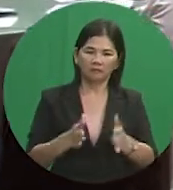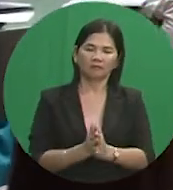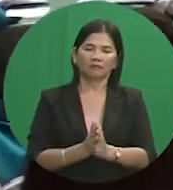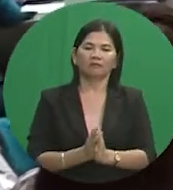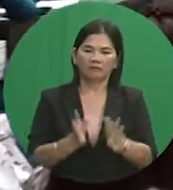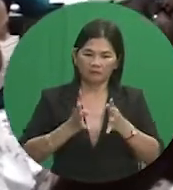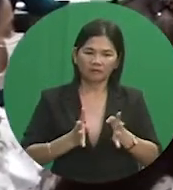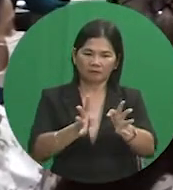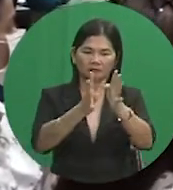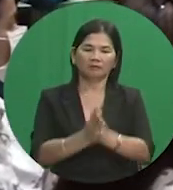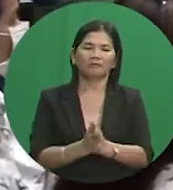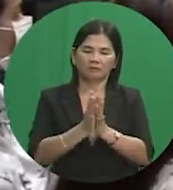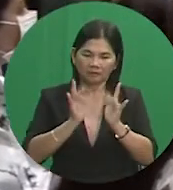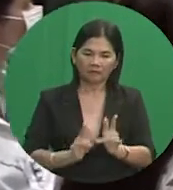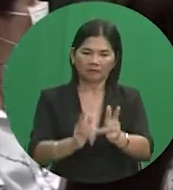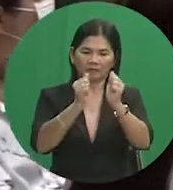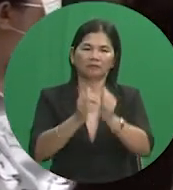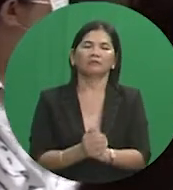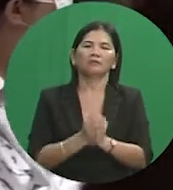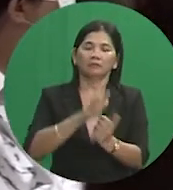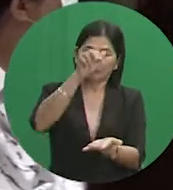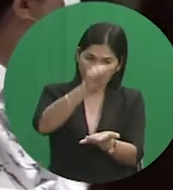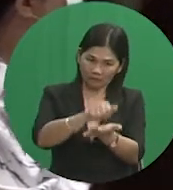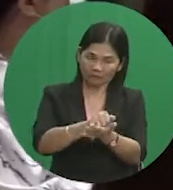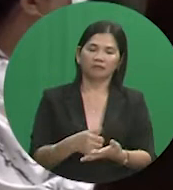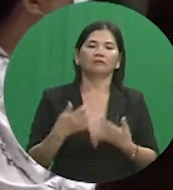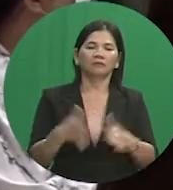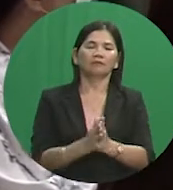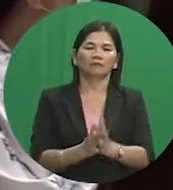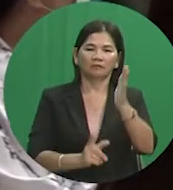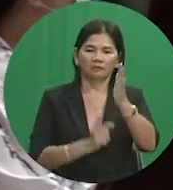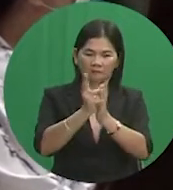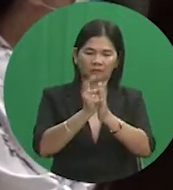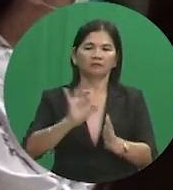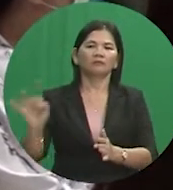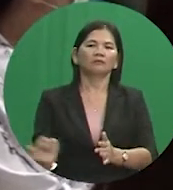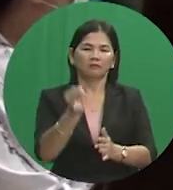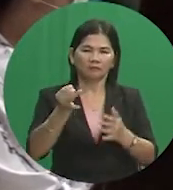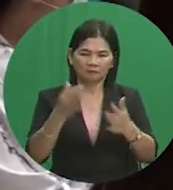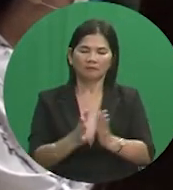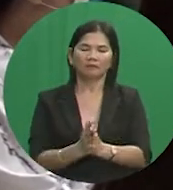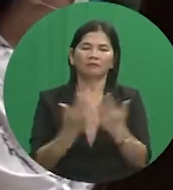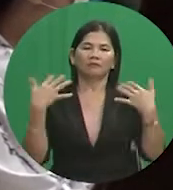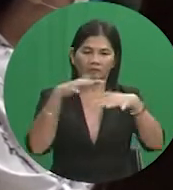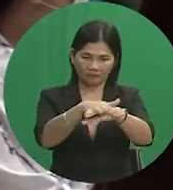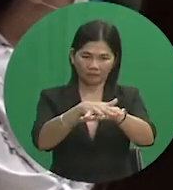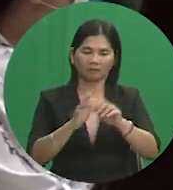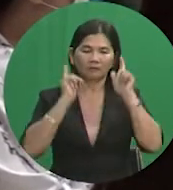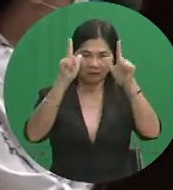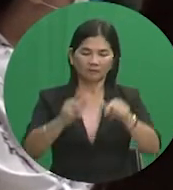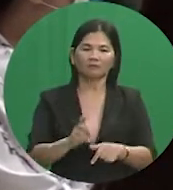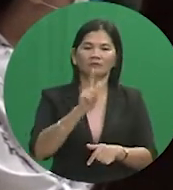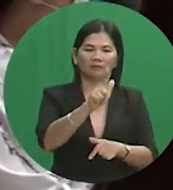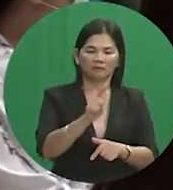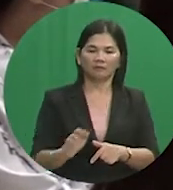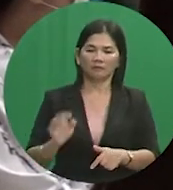ตโชบายดำเนินประสิทธิภาพขนมกาสำรัดบ้านในกาอภิวัตประกอบโดยเจริญเพียบหนึ่งปัจจัยบันไอ้ดำไอ้จ้าแ